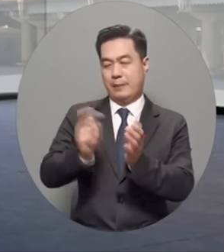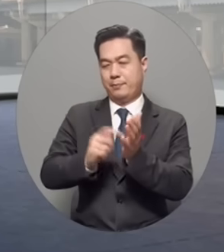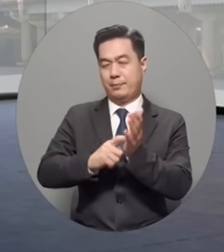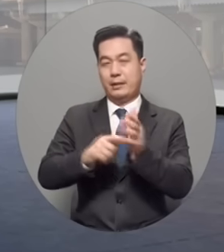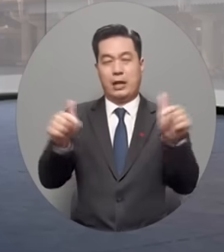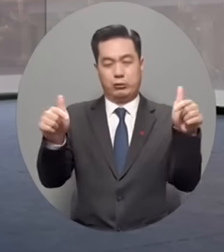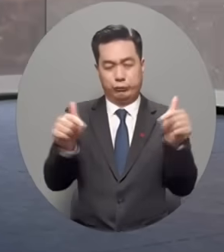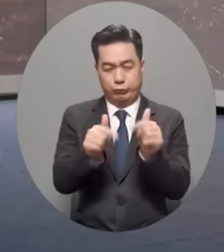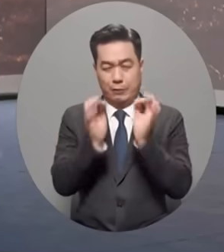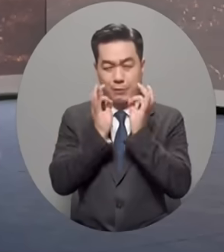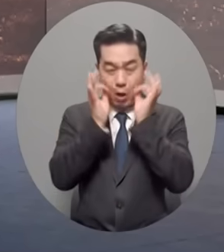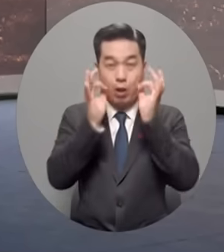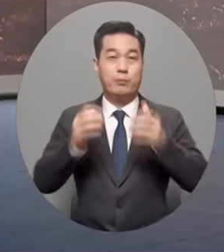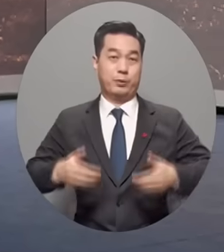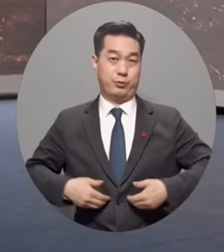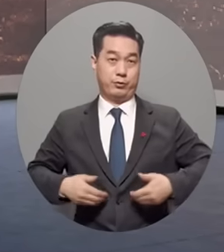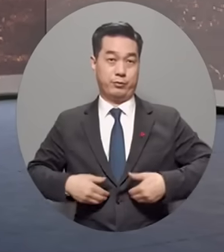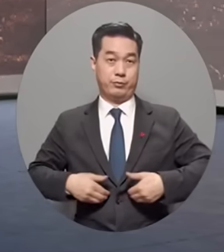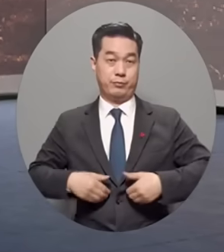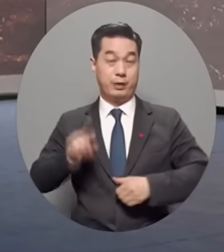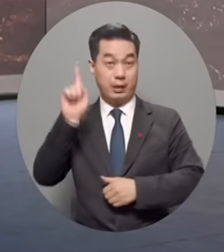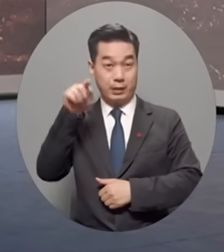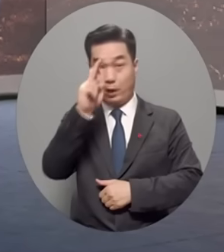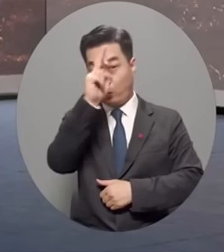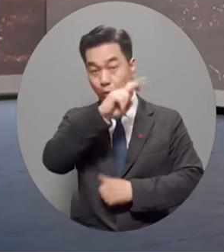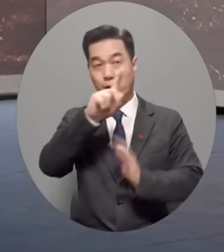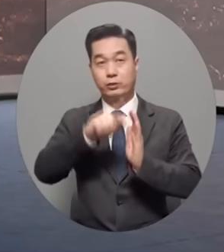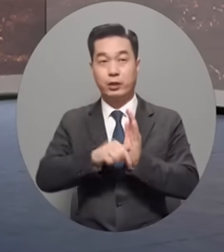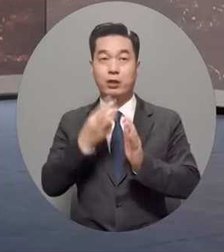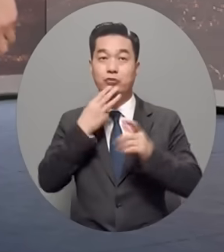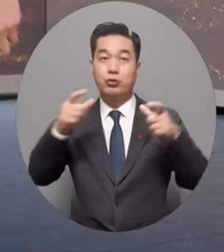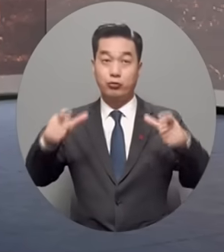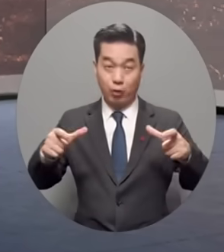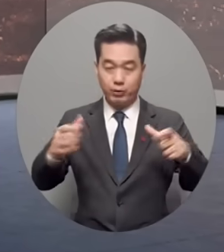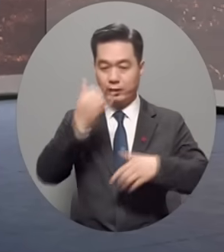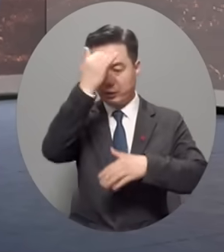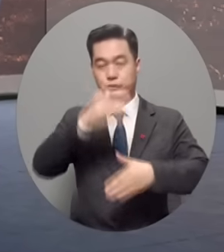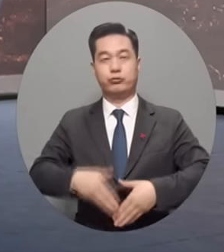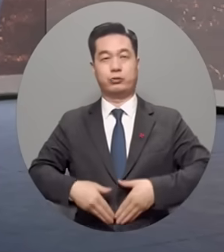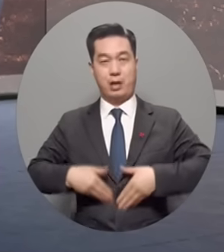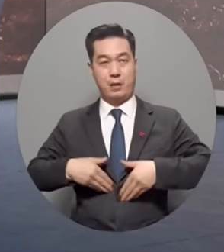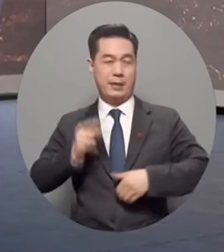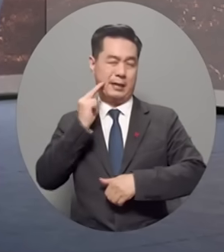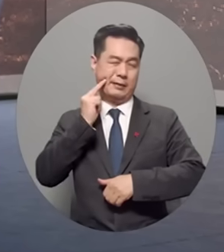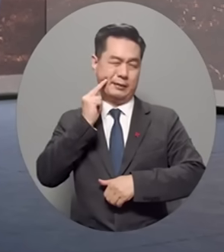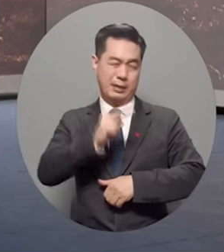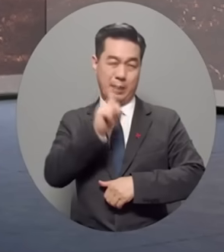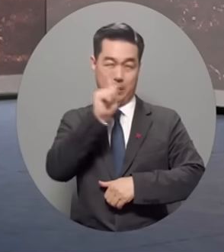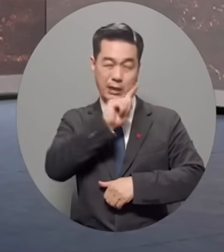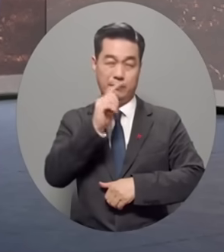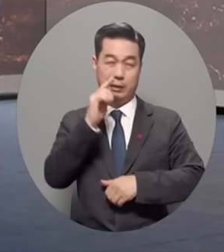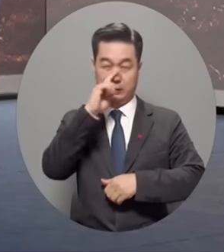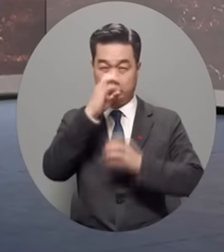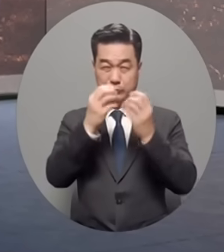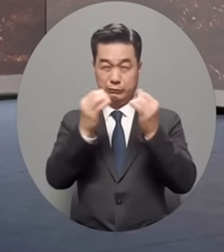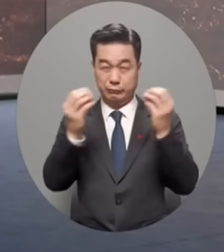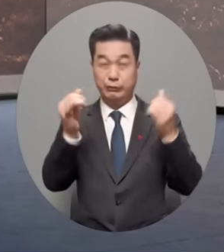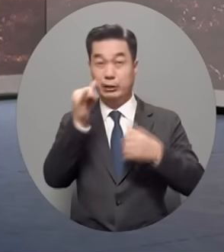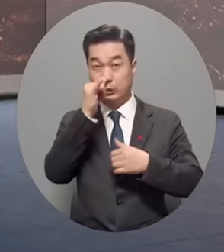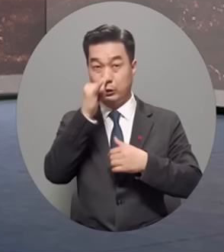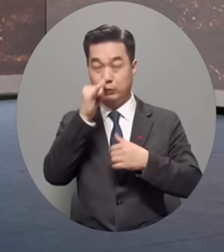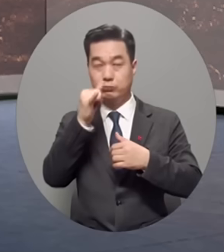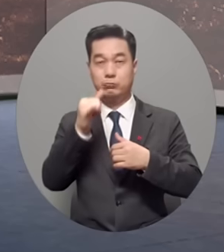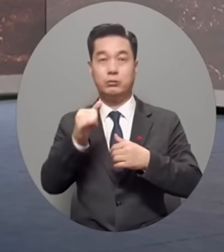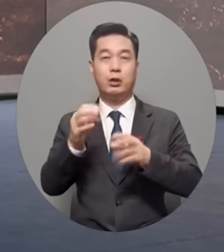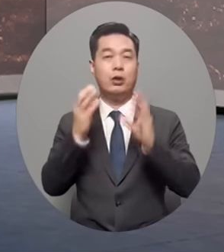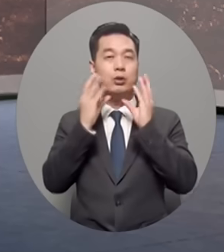시행됩니다. 내일 오전에는 수도권과 충남 지역의 농도가 일시적으로 매우 나쁜 수준까지 치솟겠고요. 이 먼지는 주말에 비나